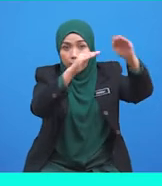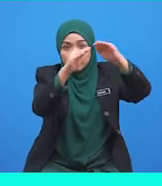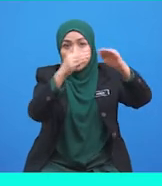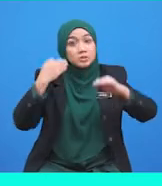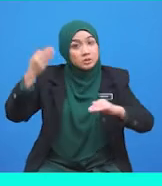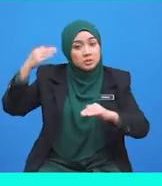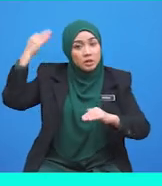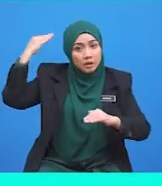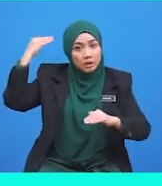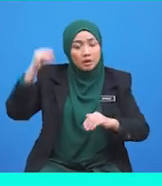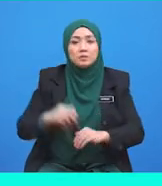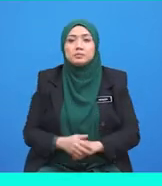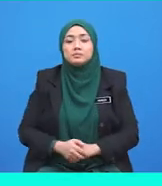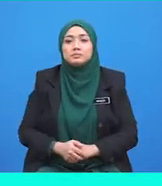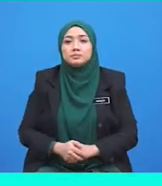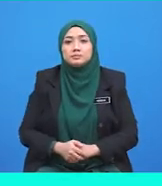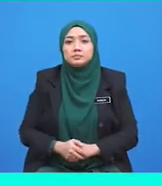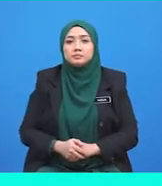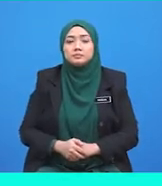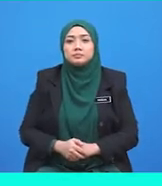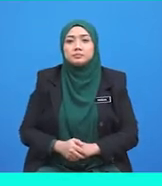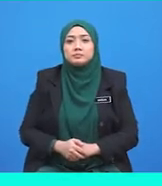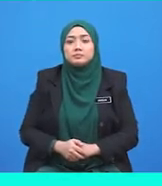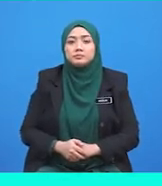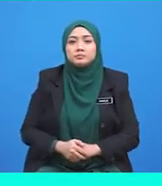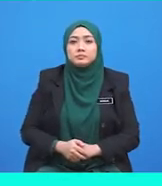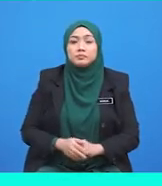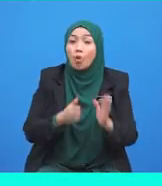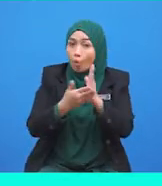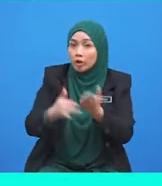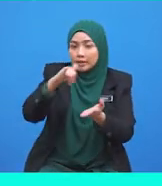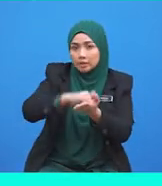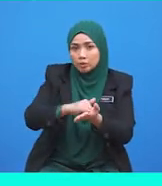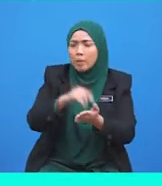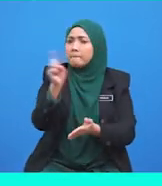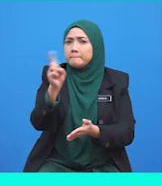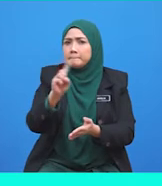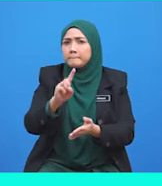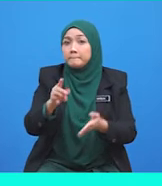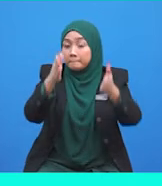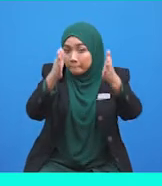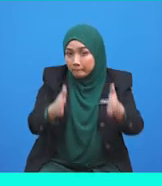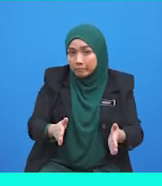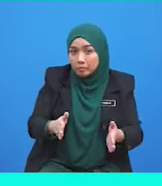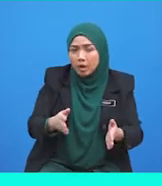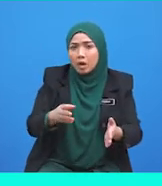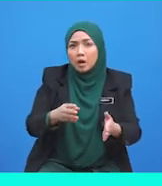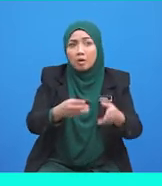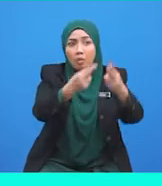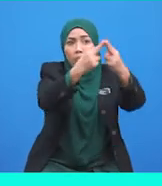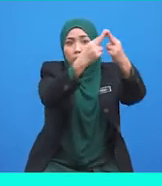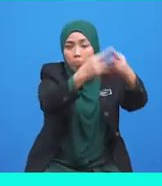bangunan yang perlu diwartakan. Oleh hal yang demikian, mana-mana pihak yang merobohkan